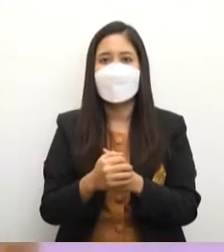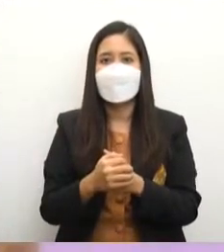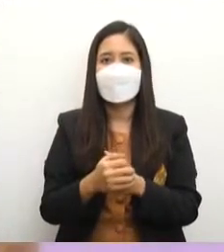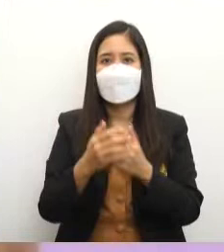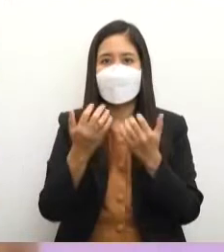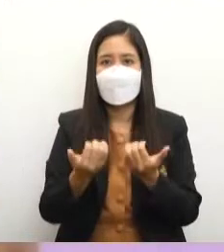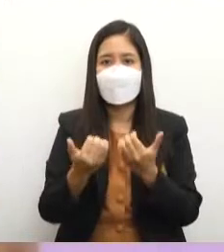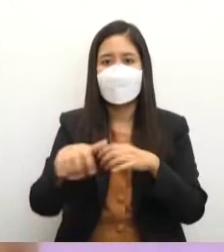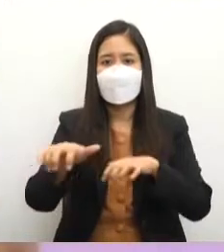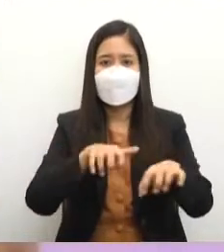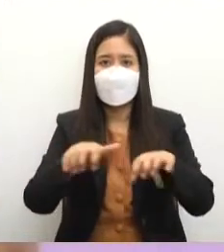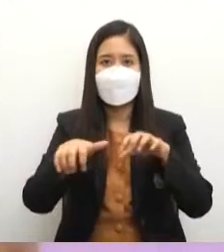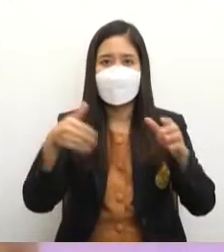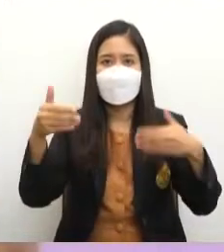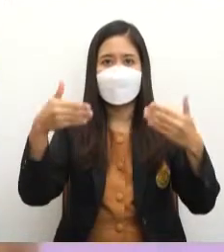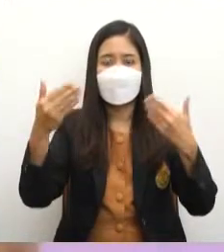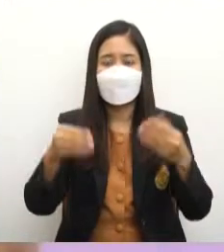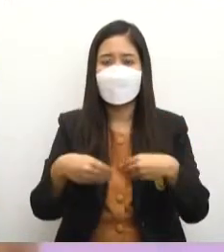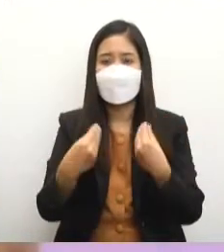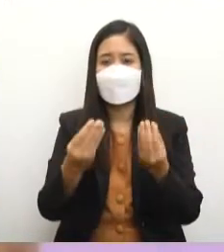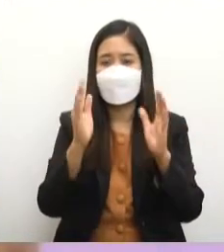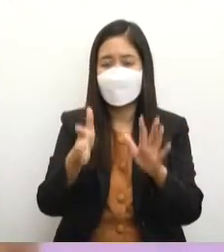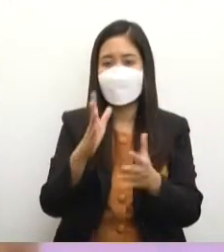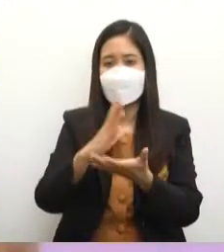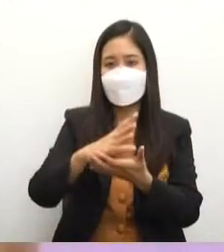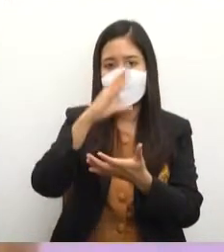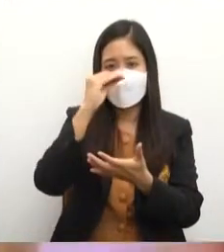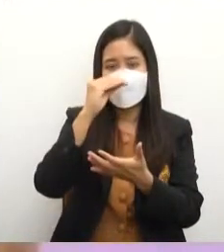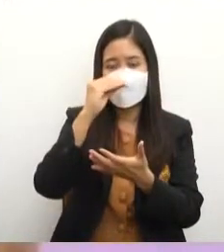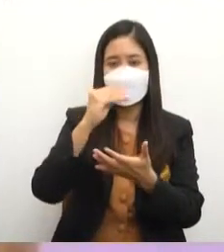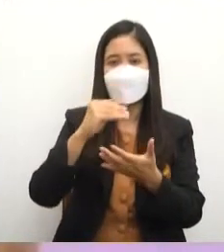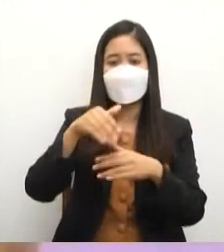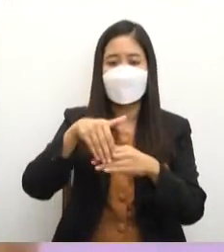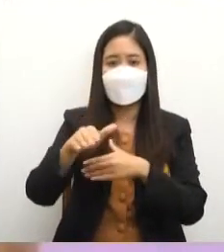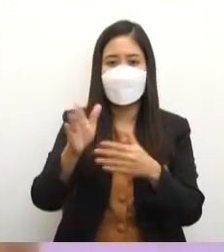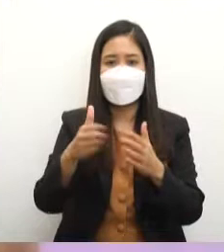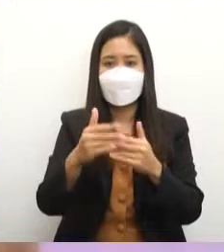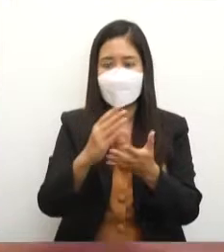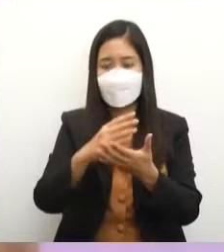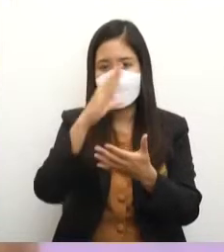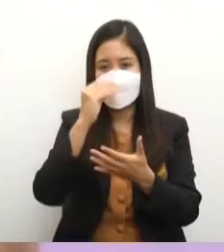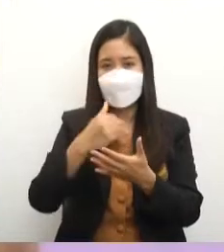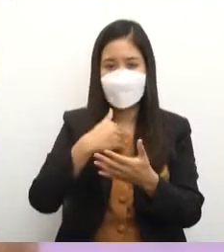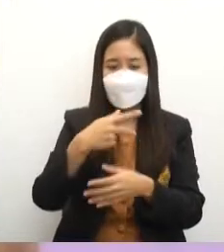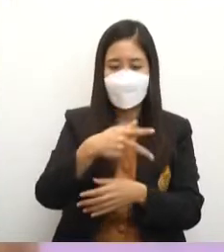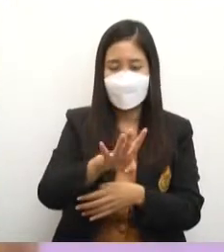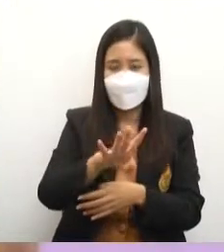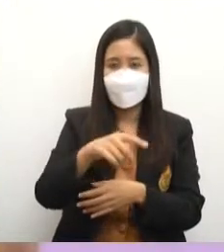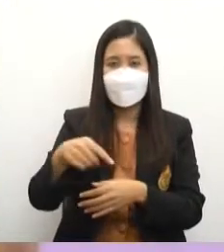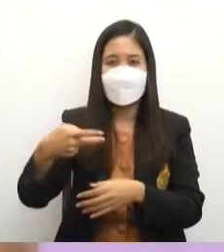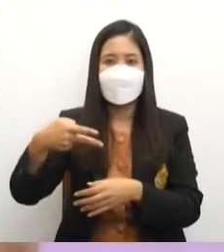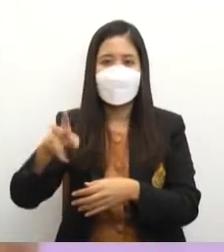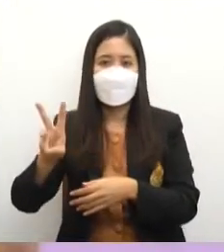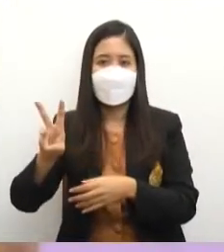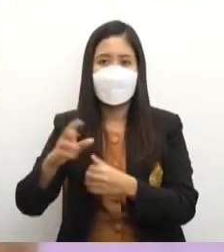ได้จัดกิจกรรมให้กับนักเรียนในชั้นคลาสชั้นเรียนในระดับชั้นป.4ถึงป.6นะคะแ